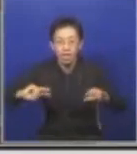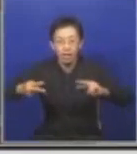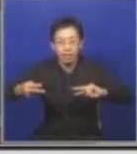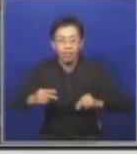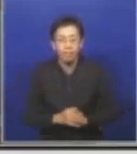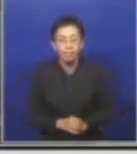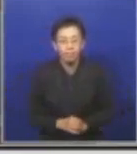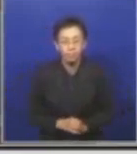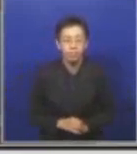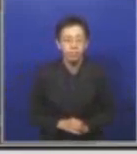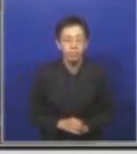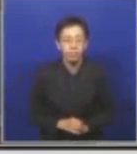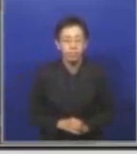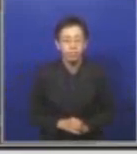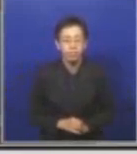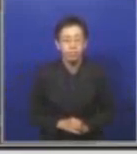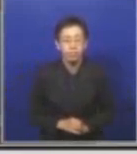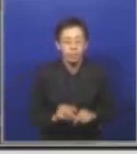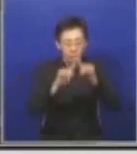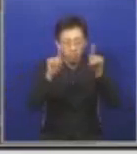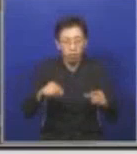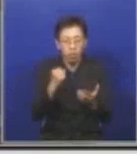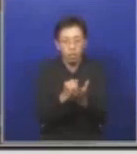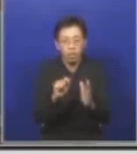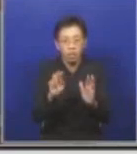ได้ชัดเจนครับหน้าตาสายนี่นักลงทุนลงทุนเพราะ